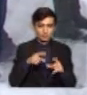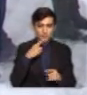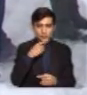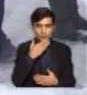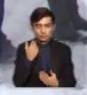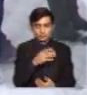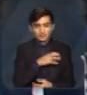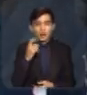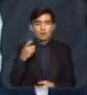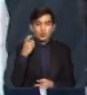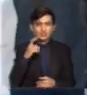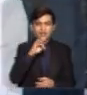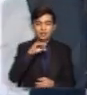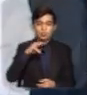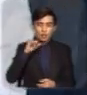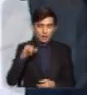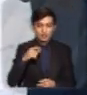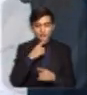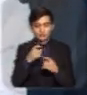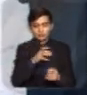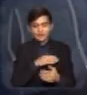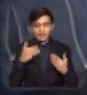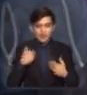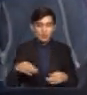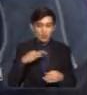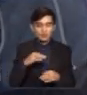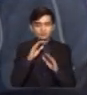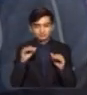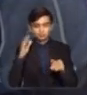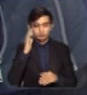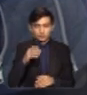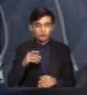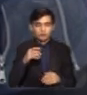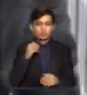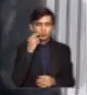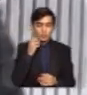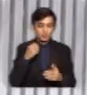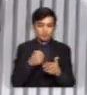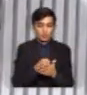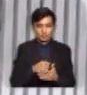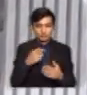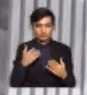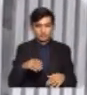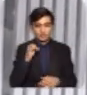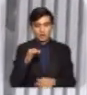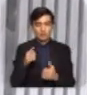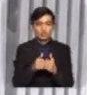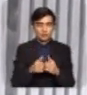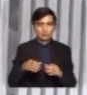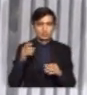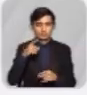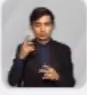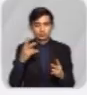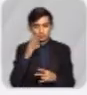жителей, хозяйка ритуального комплекса сообщила, что тела выносить и прощаться с ними будут только до обеда. Да и вообще соседство, пусть печальное, но